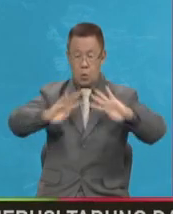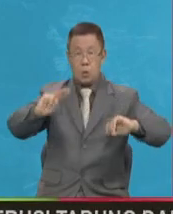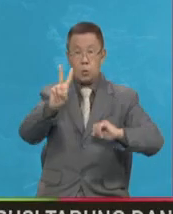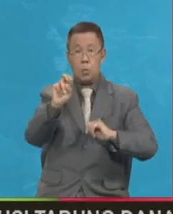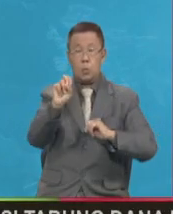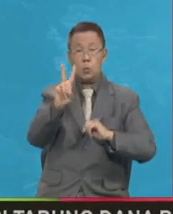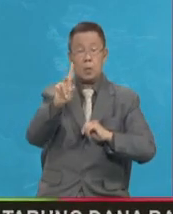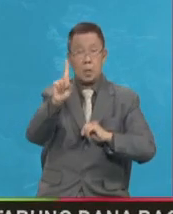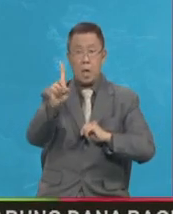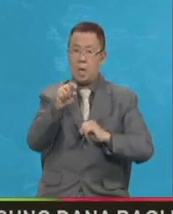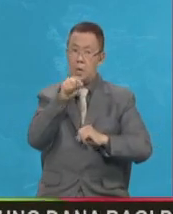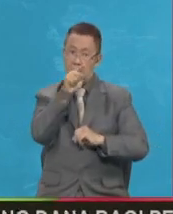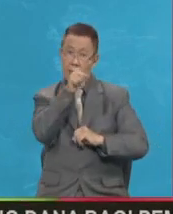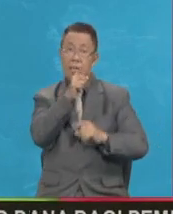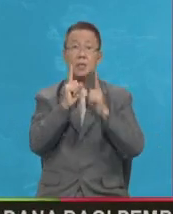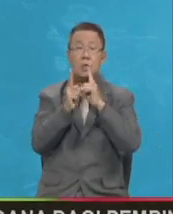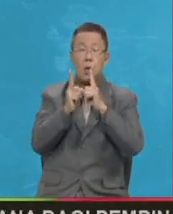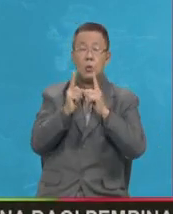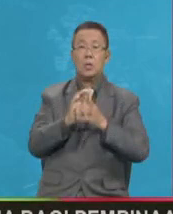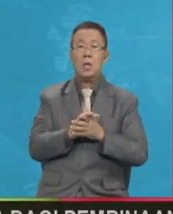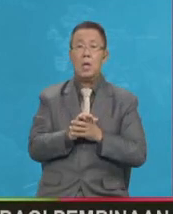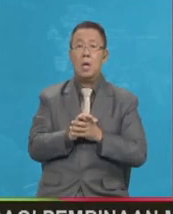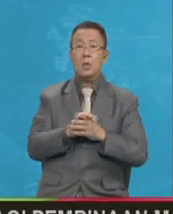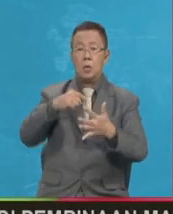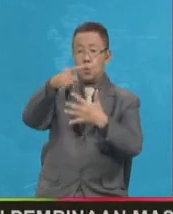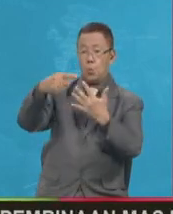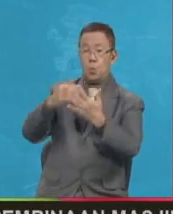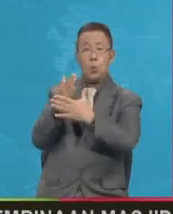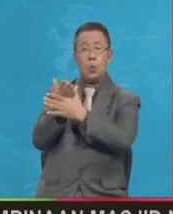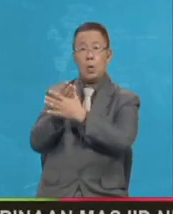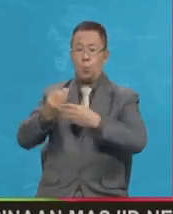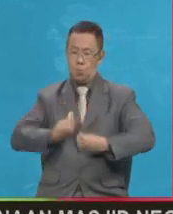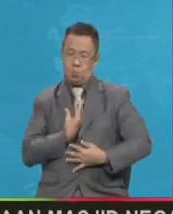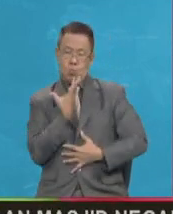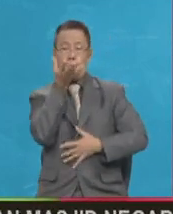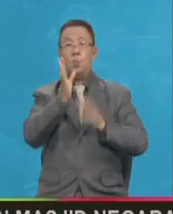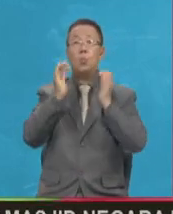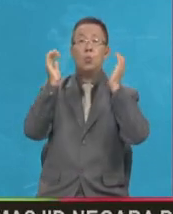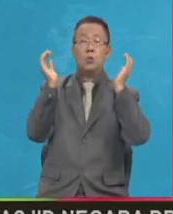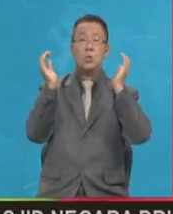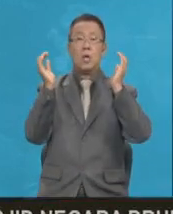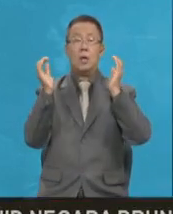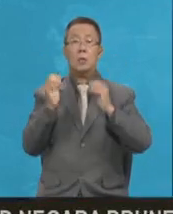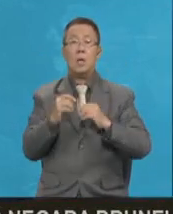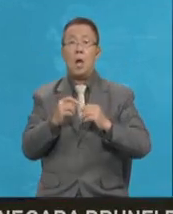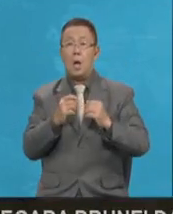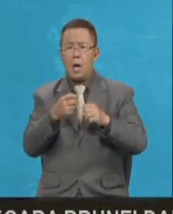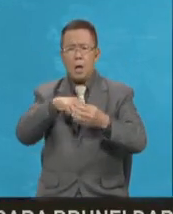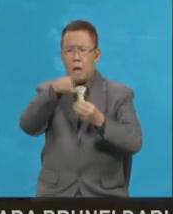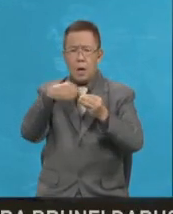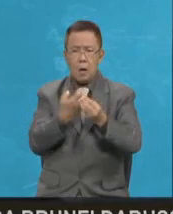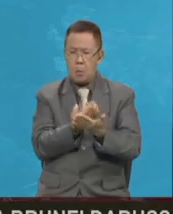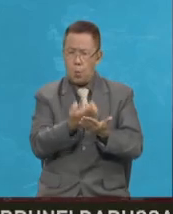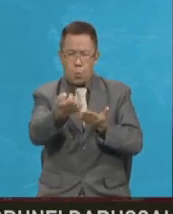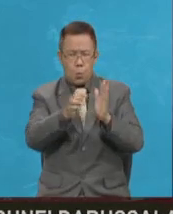2021 dalam ucapan aluan WAnya antara lain mengungsikan aspirasi negara Brunei Darussalam ke arah ekonomi